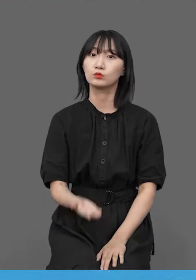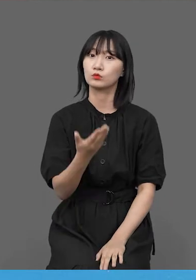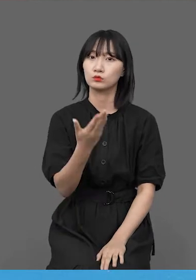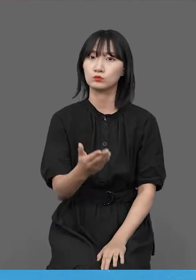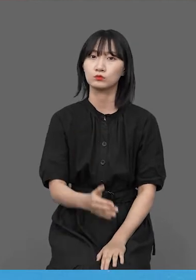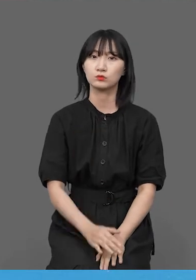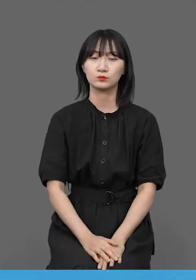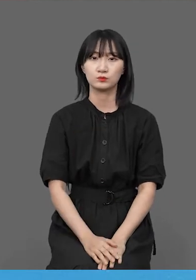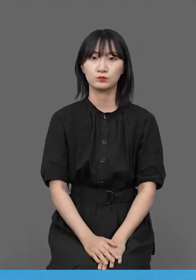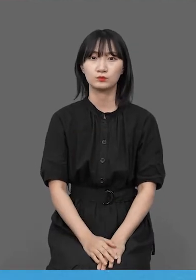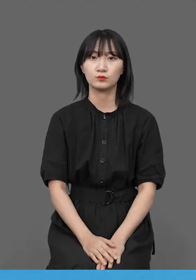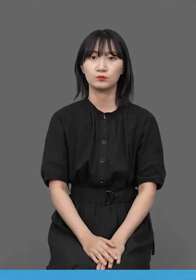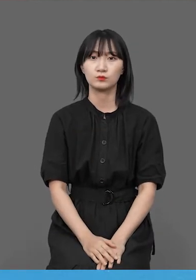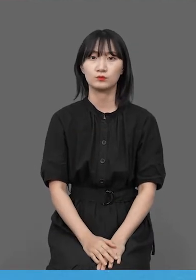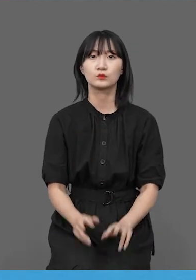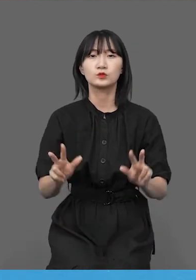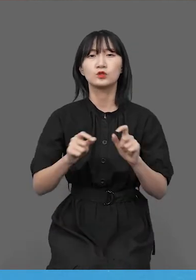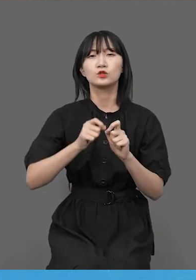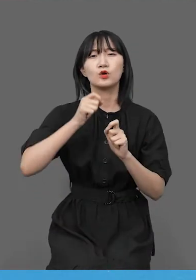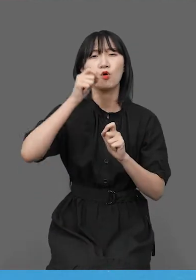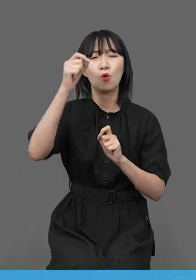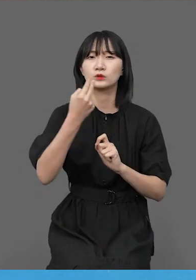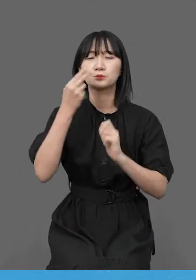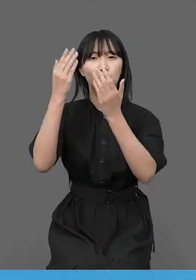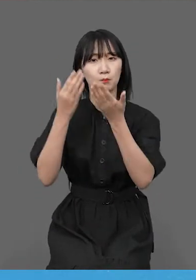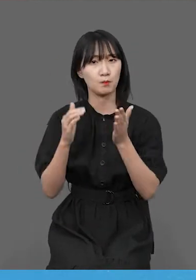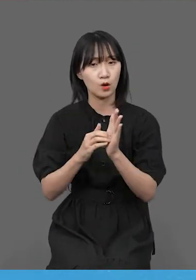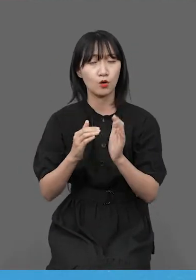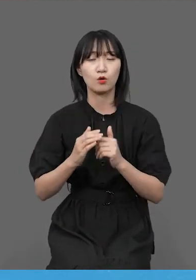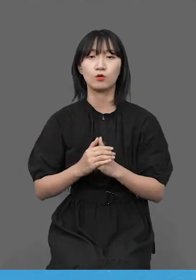너는 이제 영원한 생명을 받고